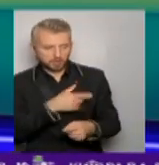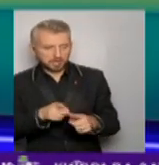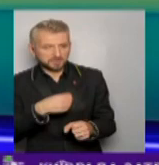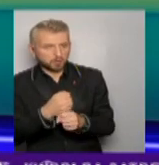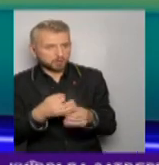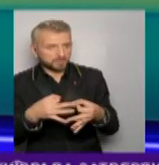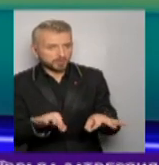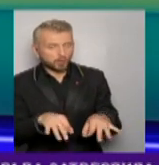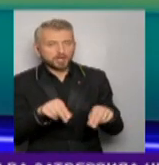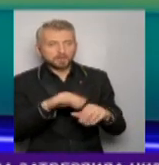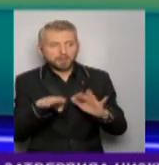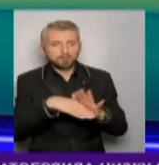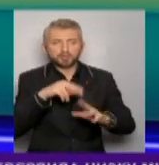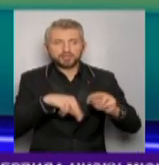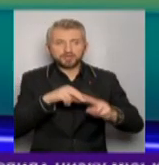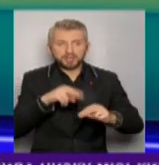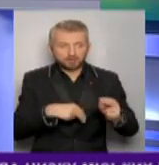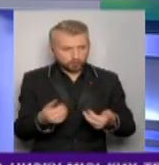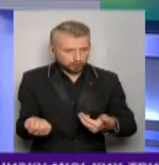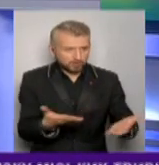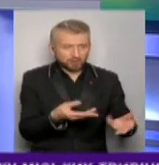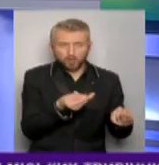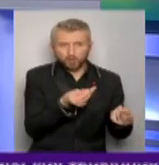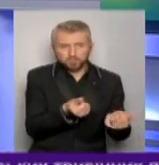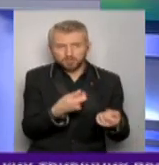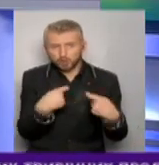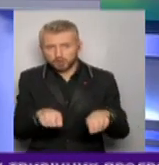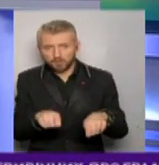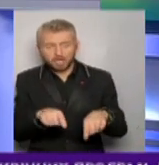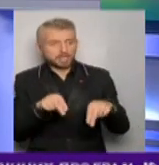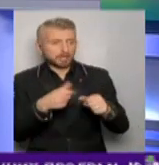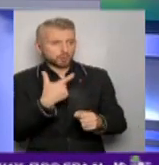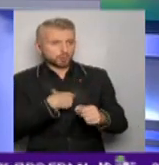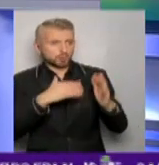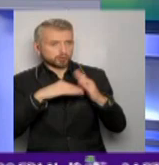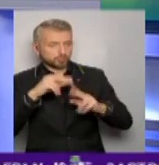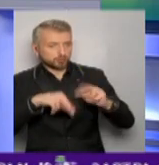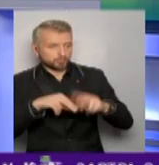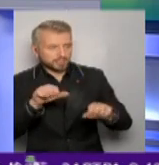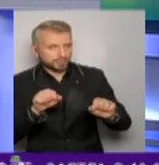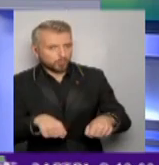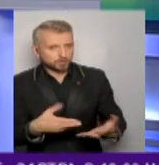вільно. Земля під будівництво. Та, будь ласка, купив, продав. Землю собі будинок збудувати